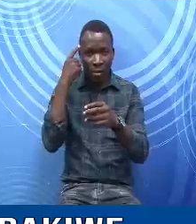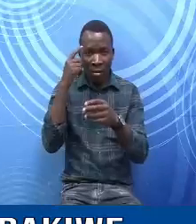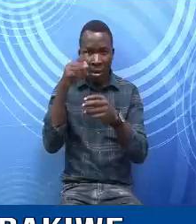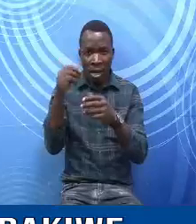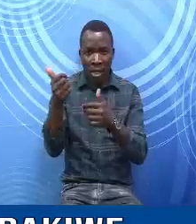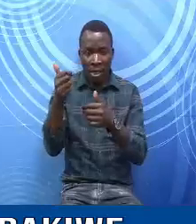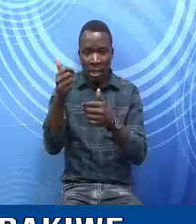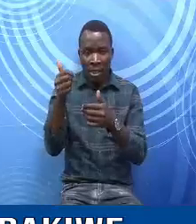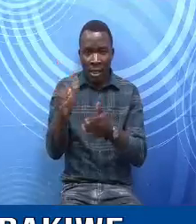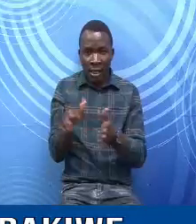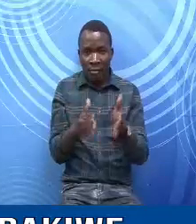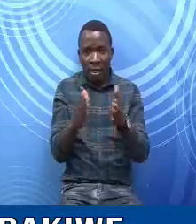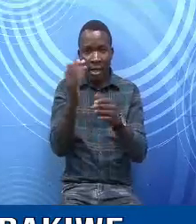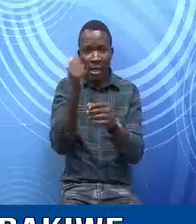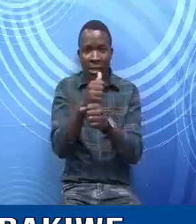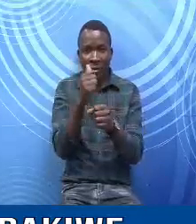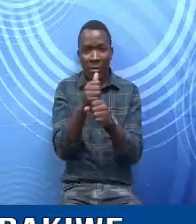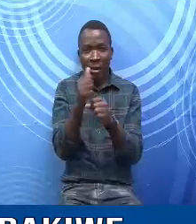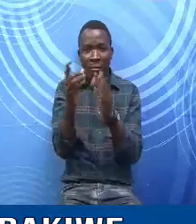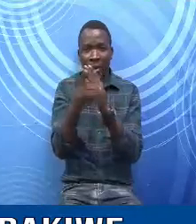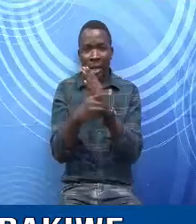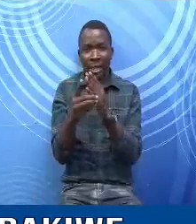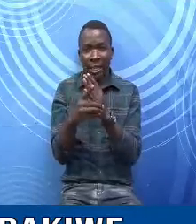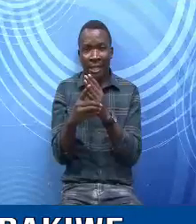n'indi mihanda iri gukorwa mu karere